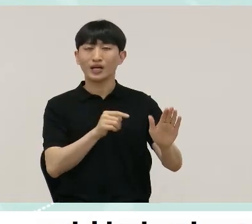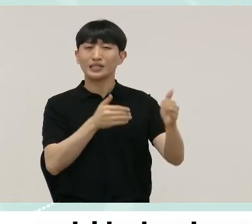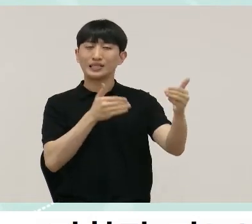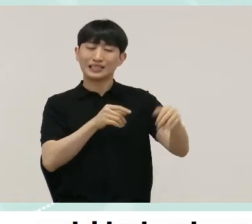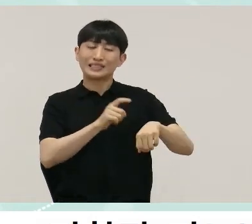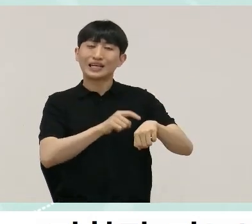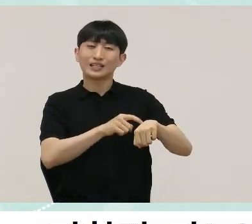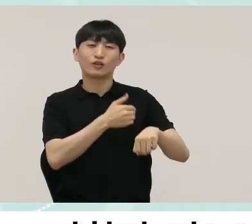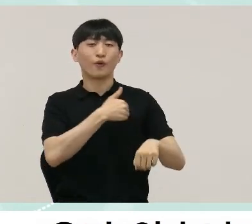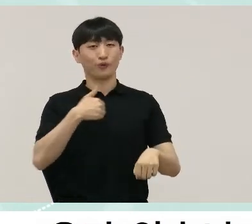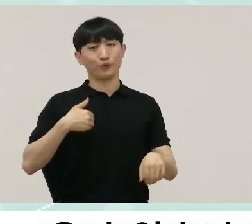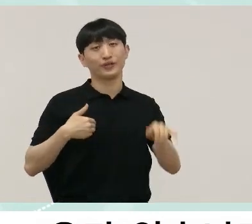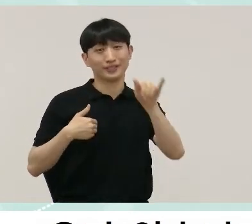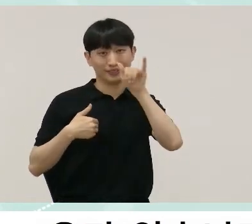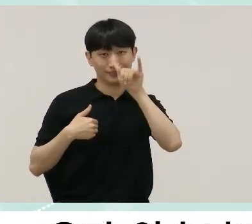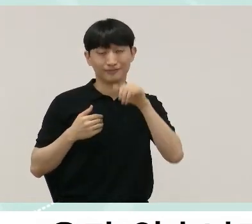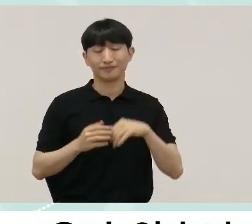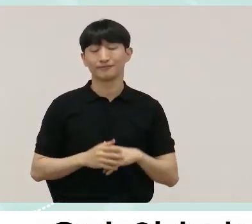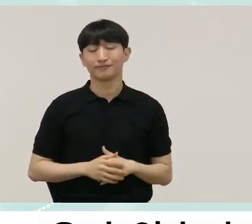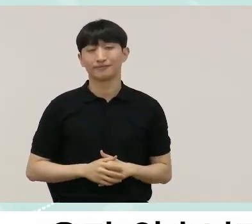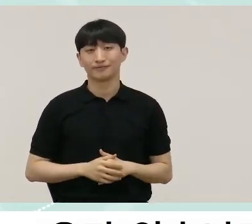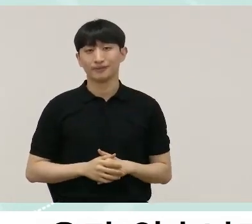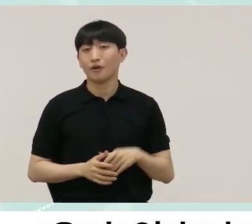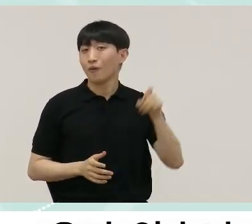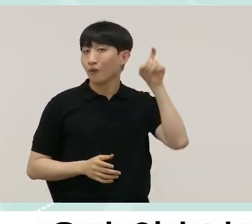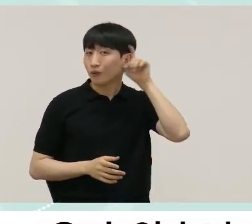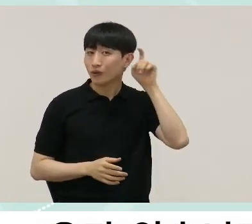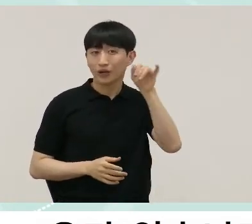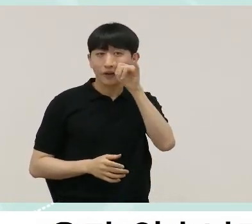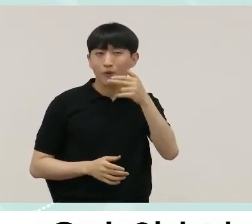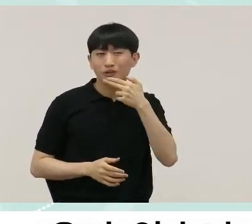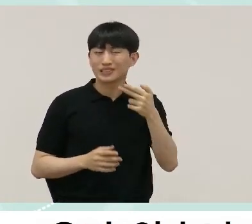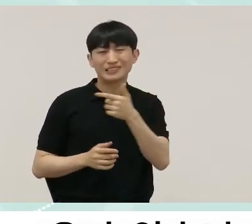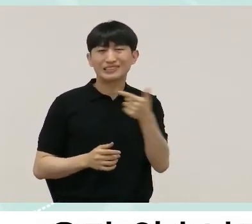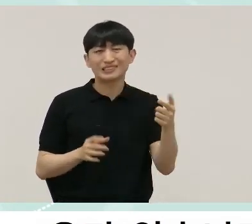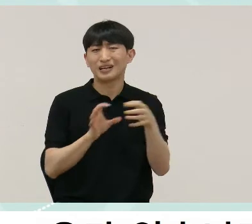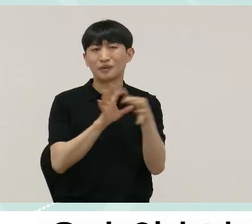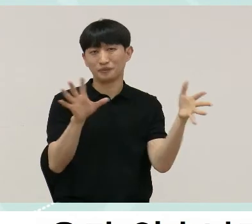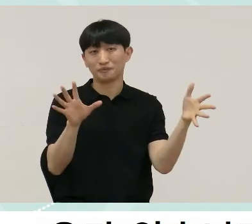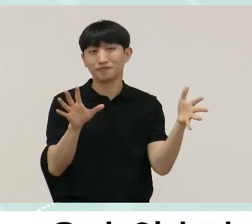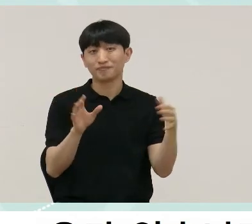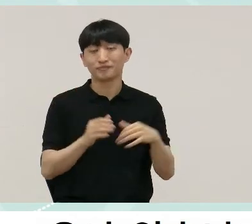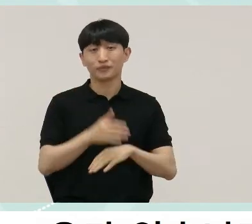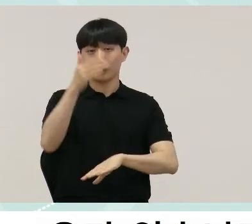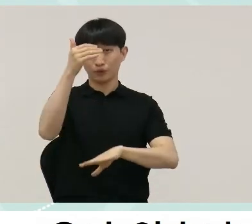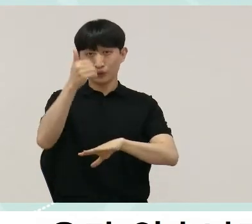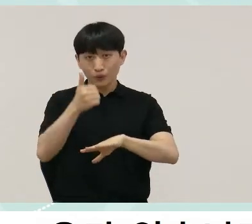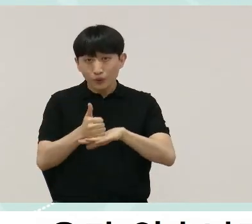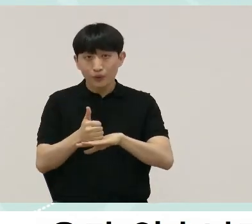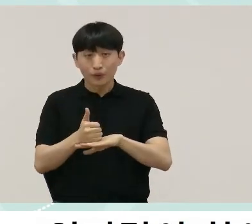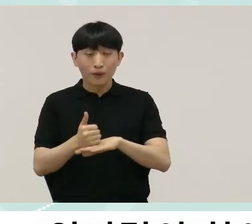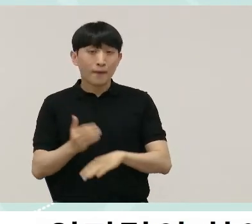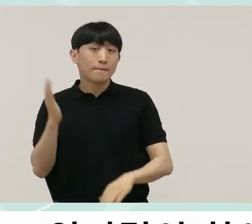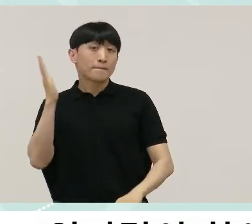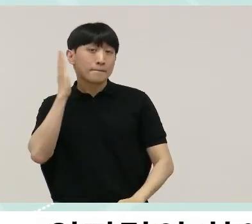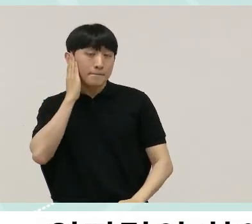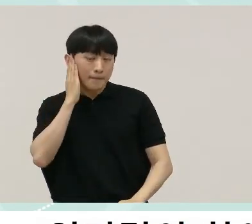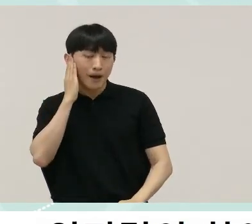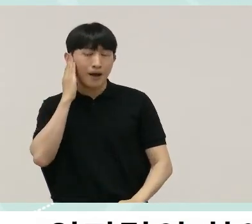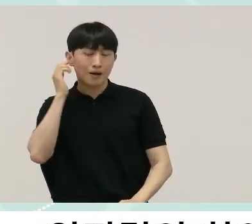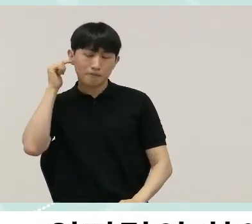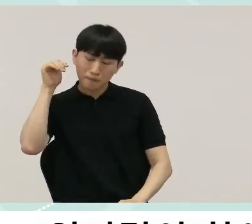차이는 크게 없다는 데이터를 보여주고 있는데 난청 기간이 긴 경우 10년 이상인 경우만 뽑아서